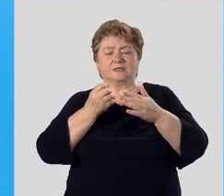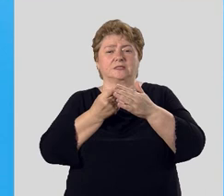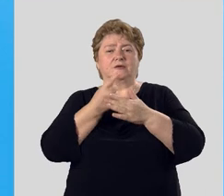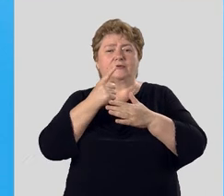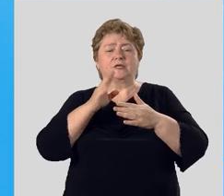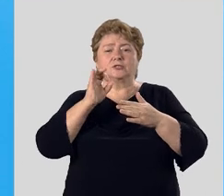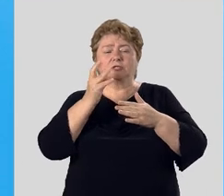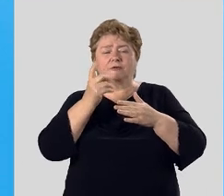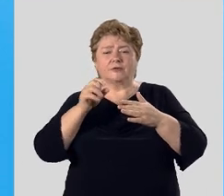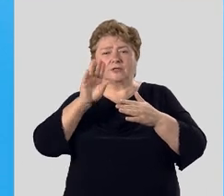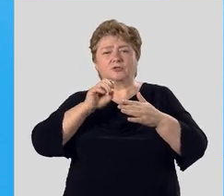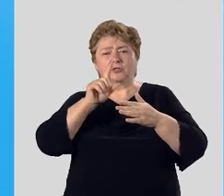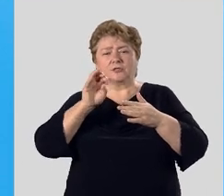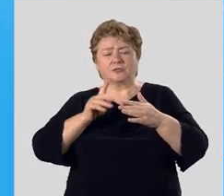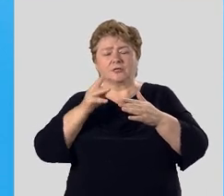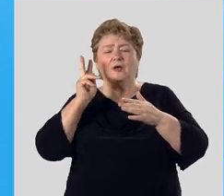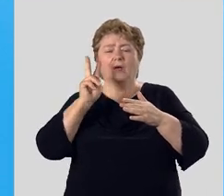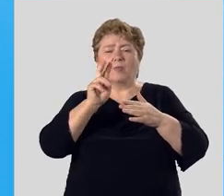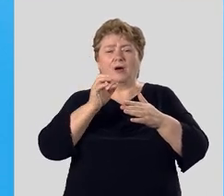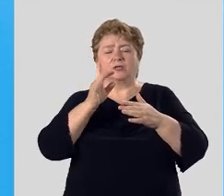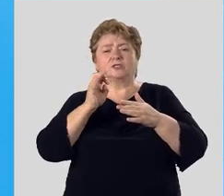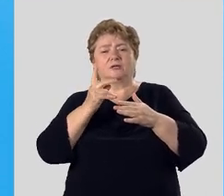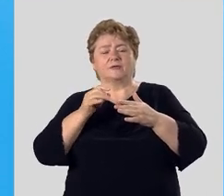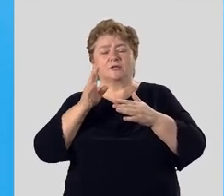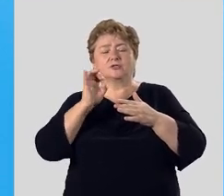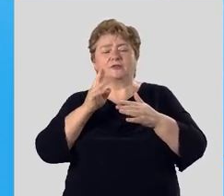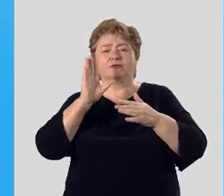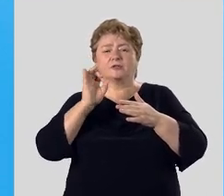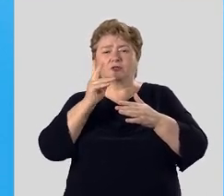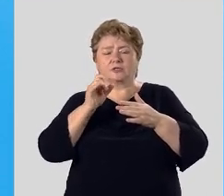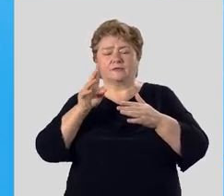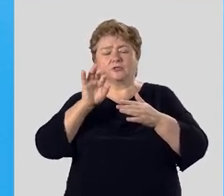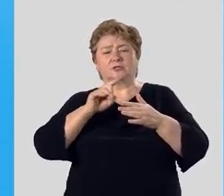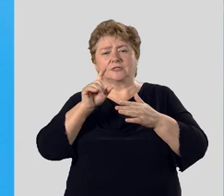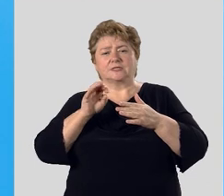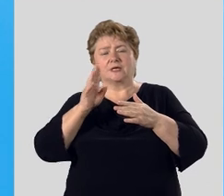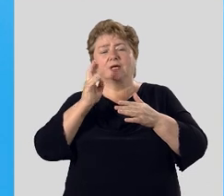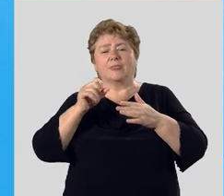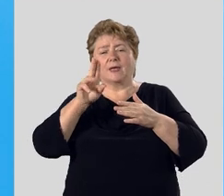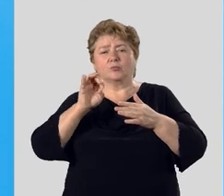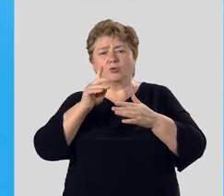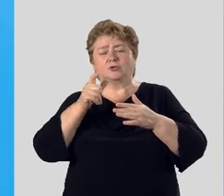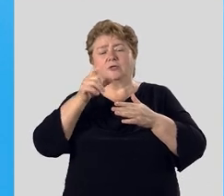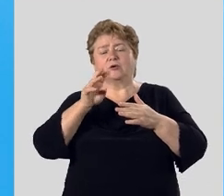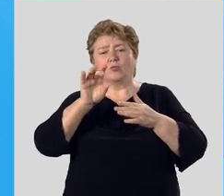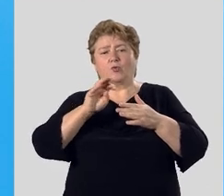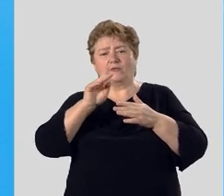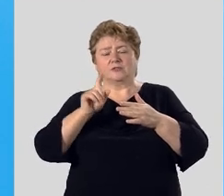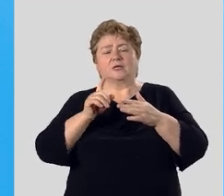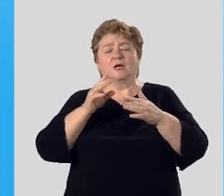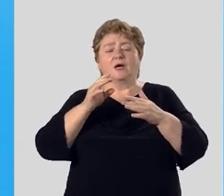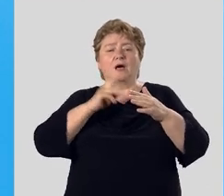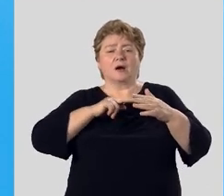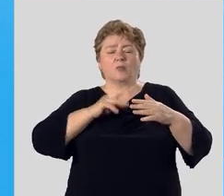являются щитовидная железа, паращитовидная железа, вилочковая железа, надпочечники и гипофиз.